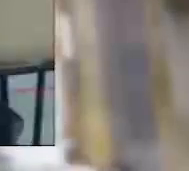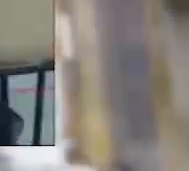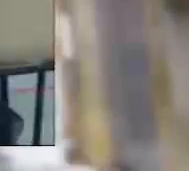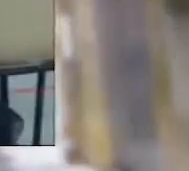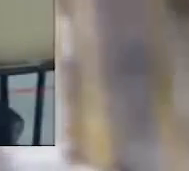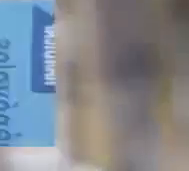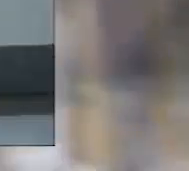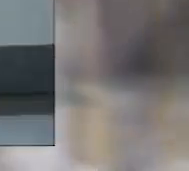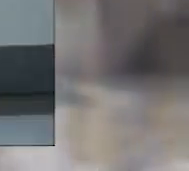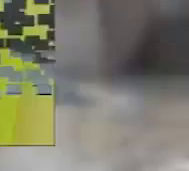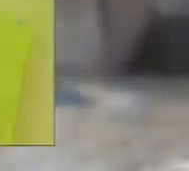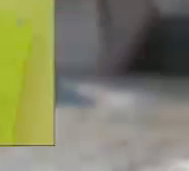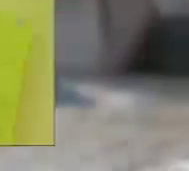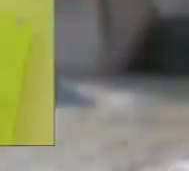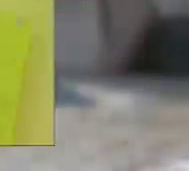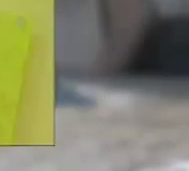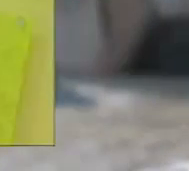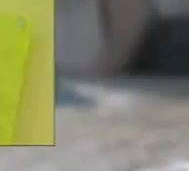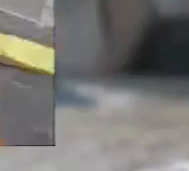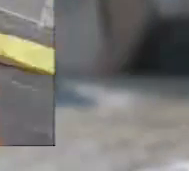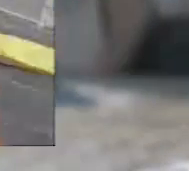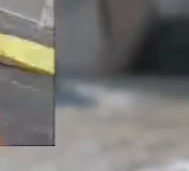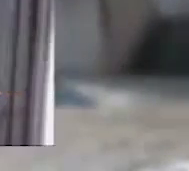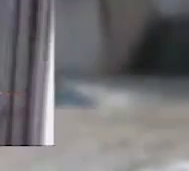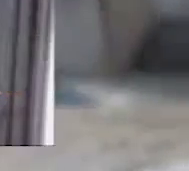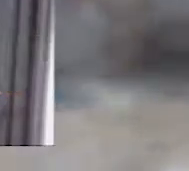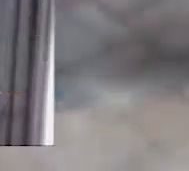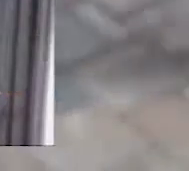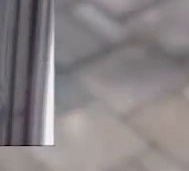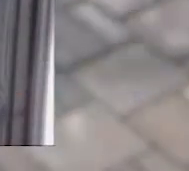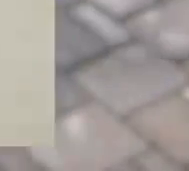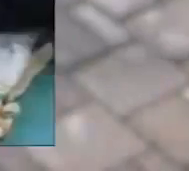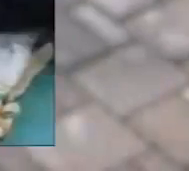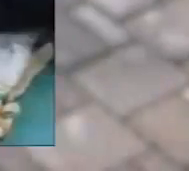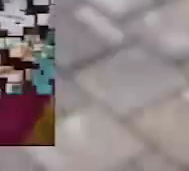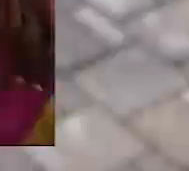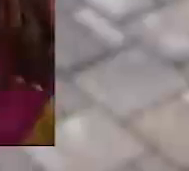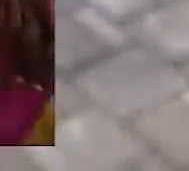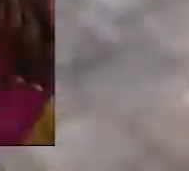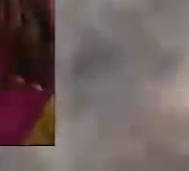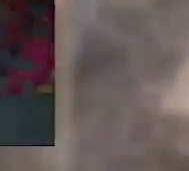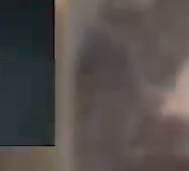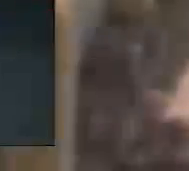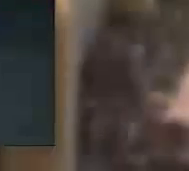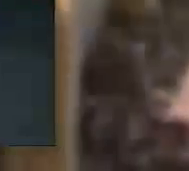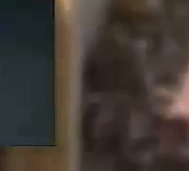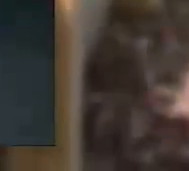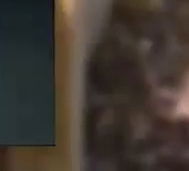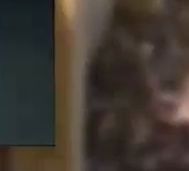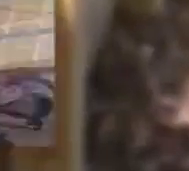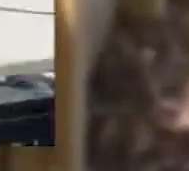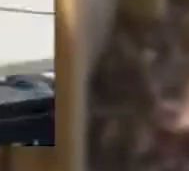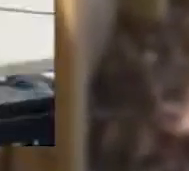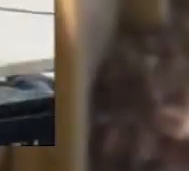situation de handicap. Ainsi sont nées les journées du handicap, 3 jours dédiés à l'échange, emploi et handicap avec